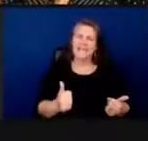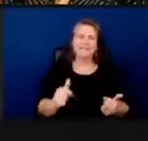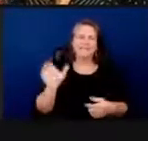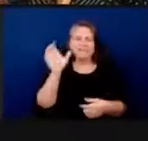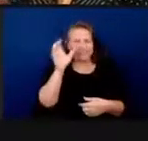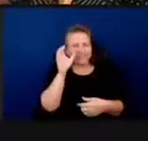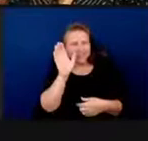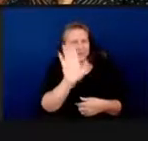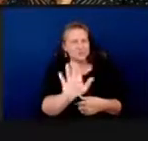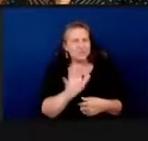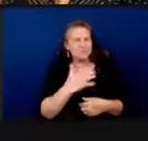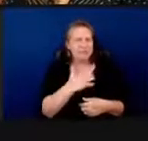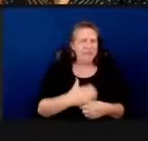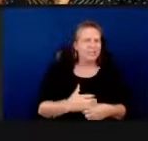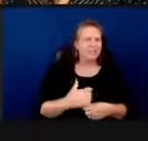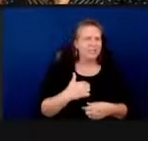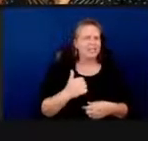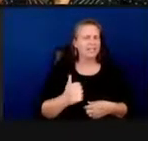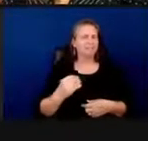Nafikiri